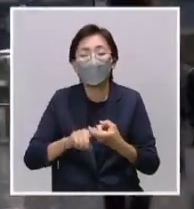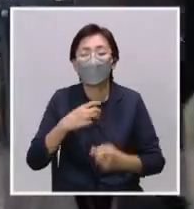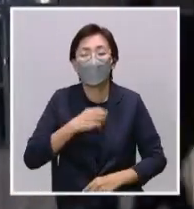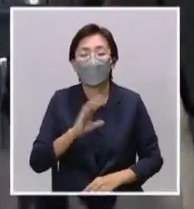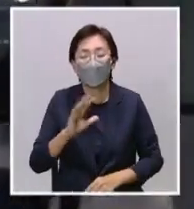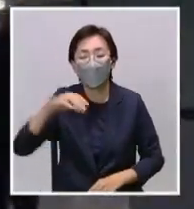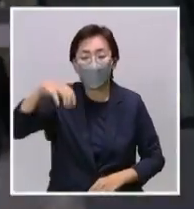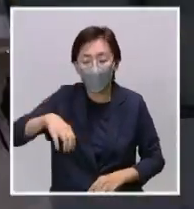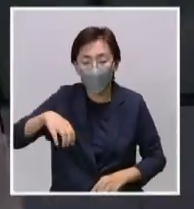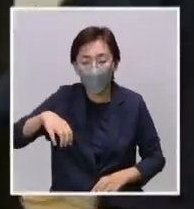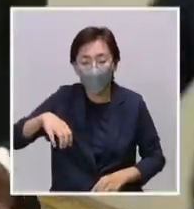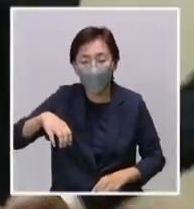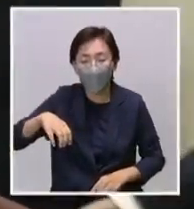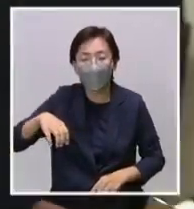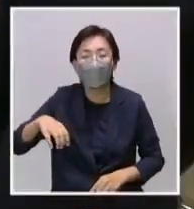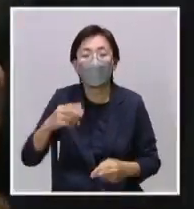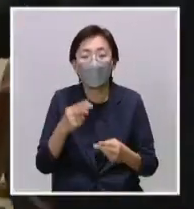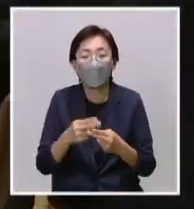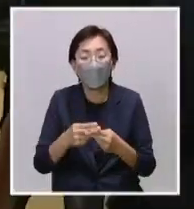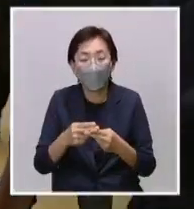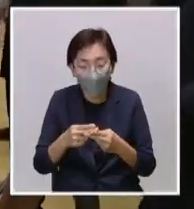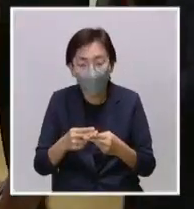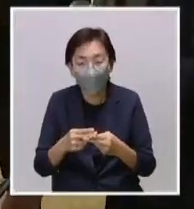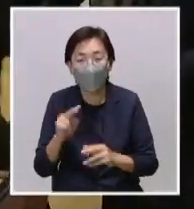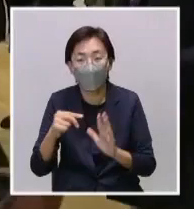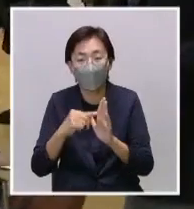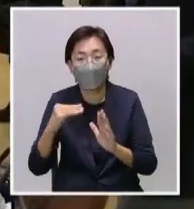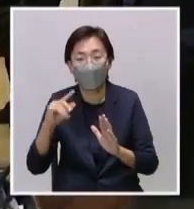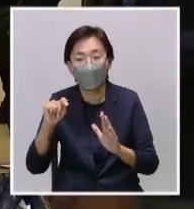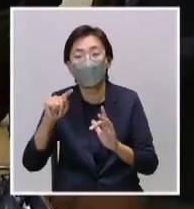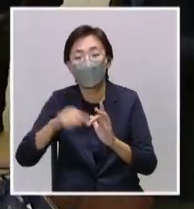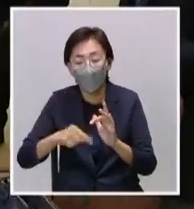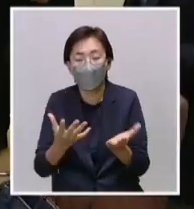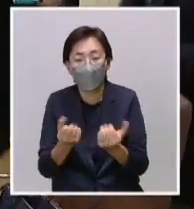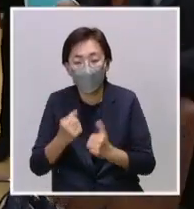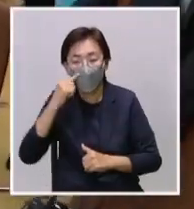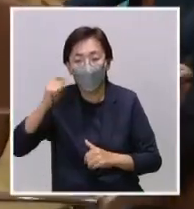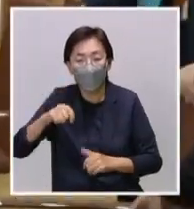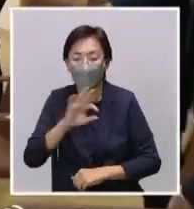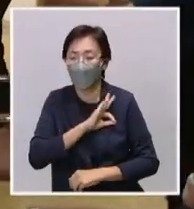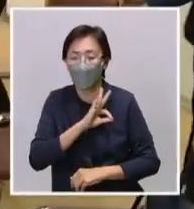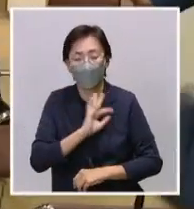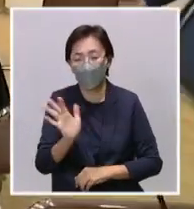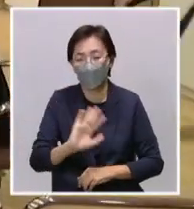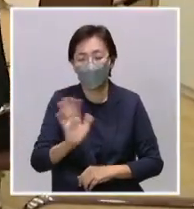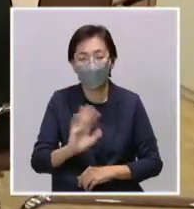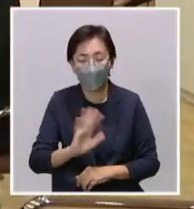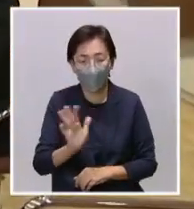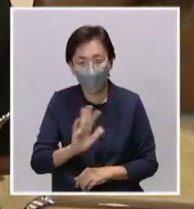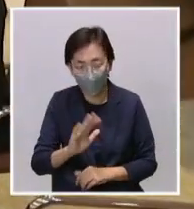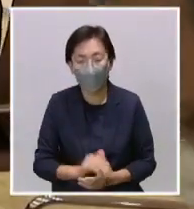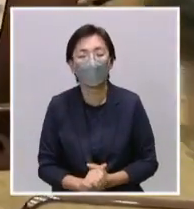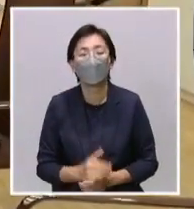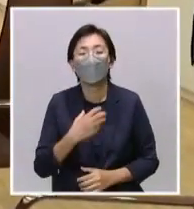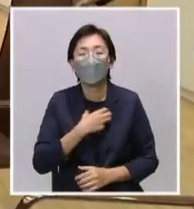ให้องค์การสนธิสัญญาป้องกันแอตแลนติกเหนือหรือนาโต้รับยูเครนเข้าเป็นสมาชิกและไม่ให้พันธมิตรยุติความ